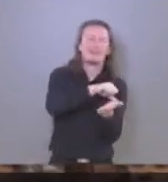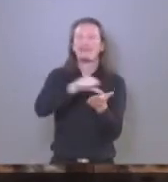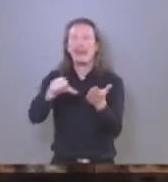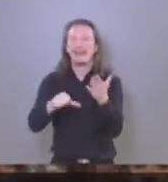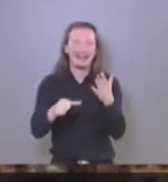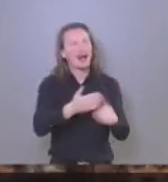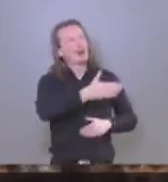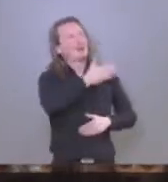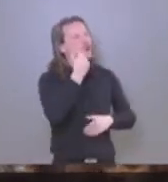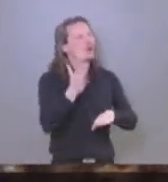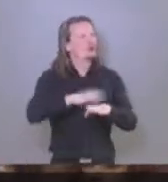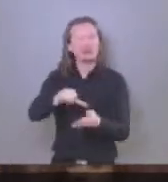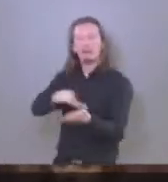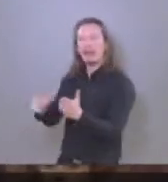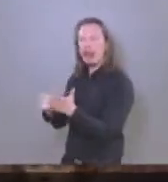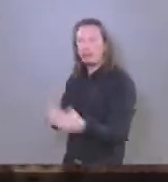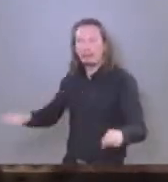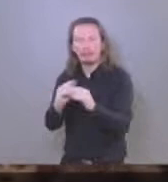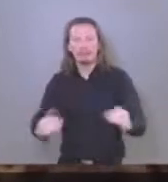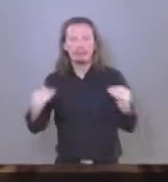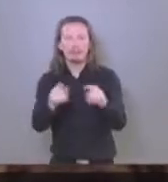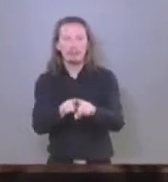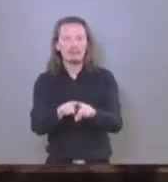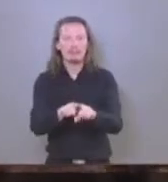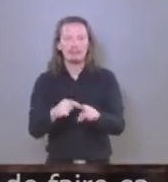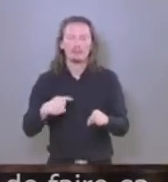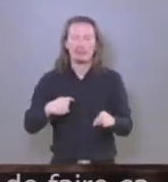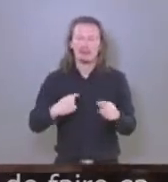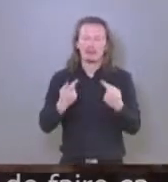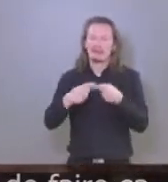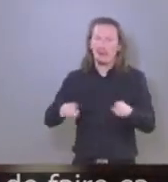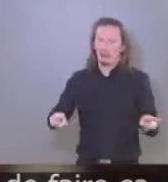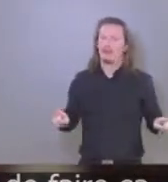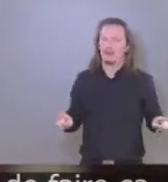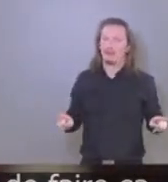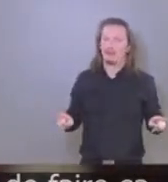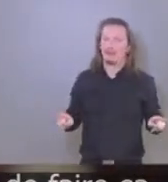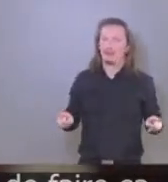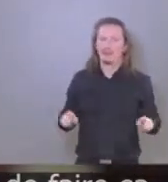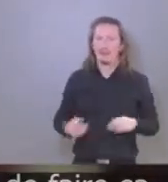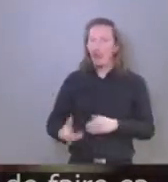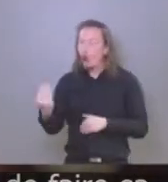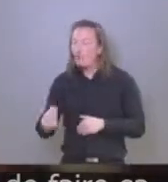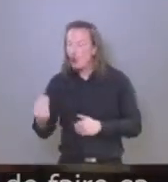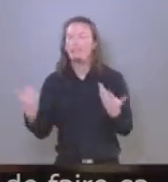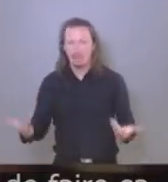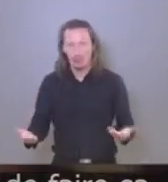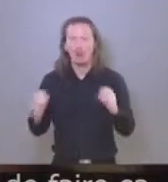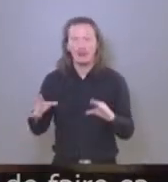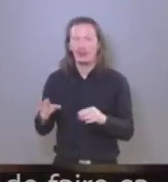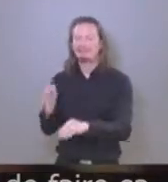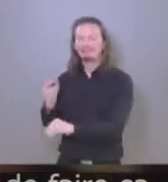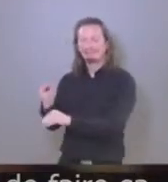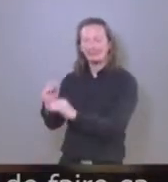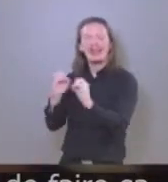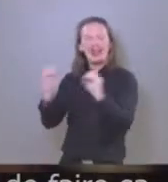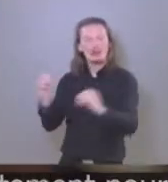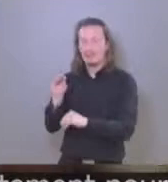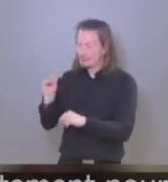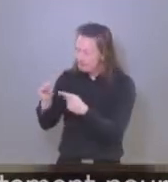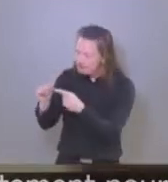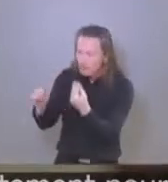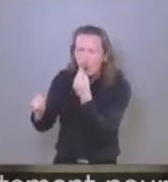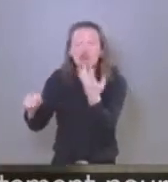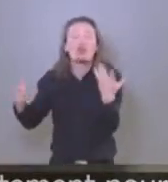pas de ça le sujet. Vous avez bien compris ? Maintenant, qu'est-ce qu'ils vont manger, nos petits ? C'est là qu'est